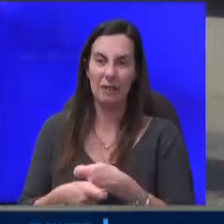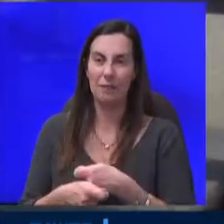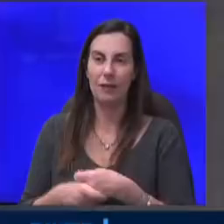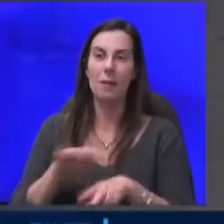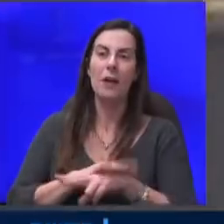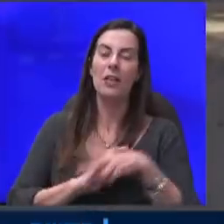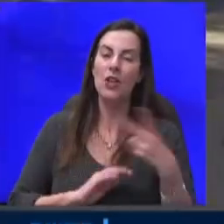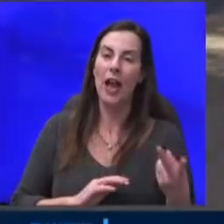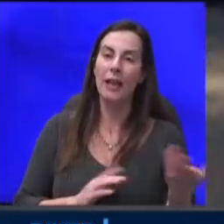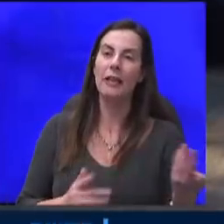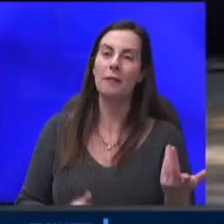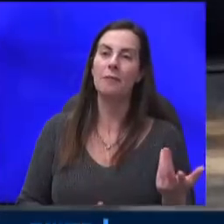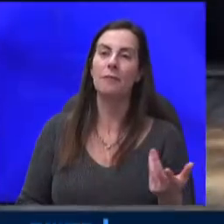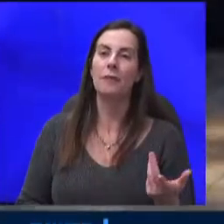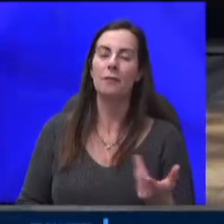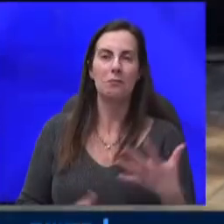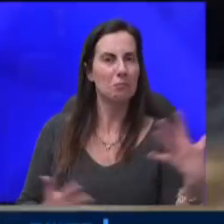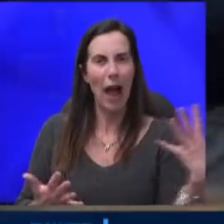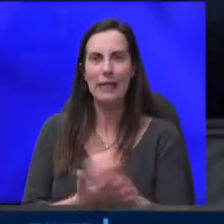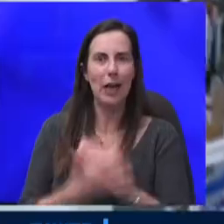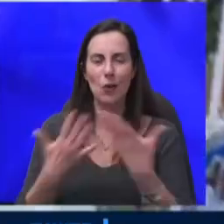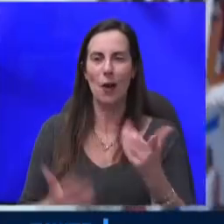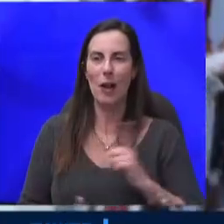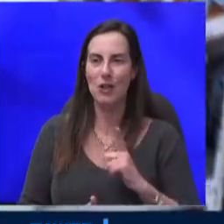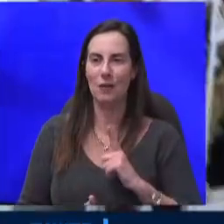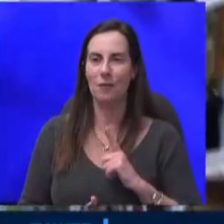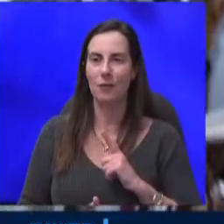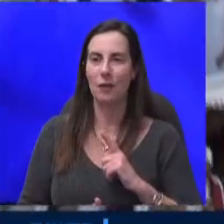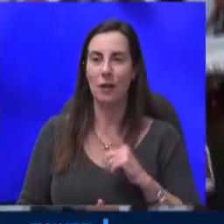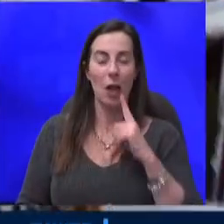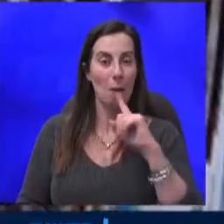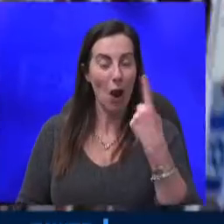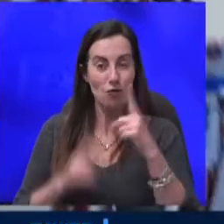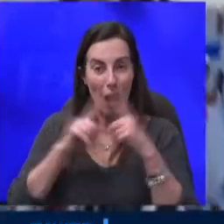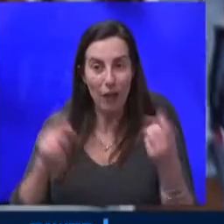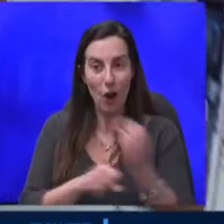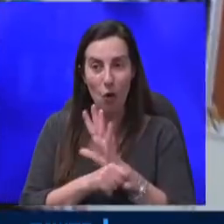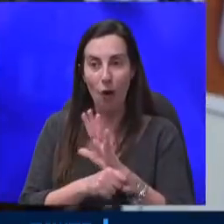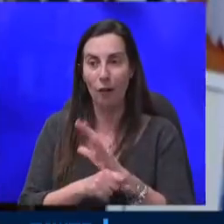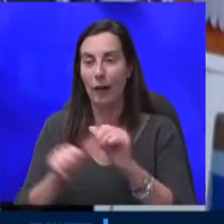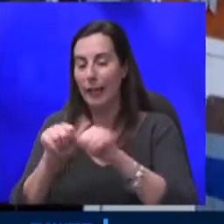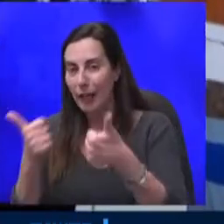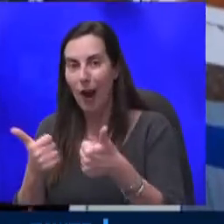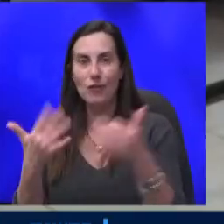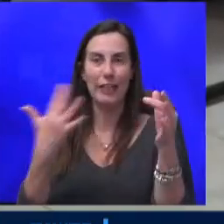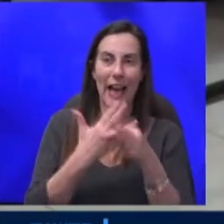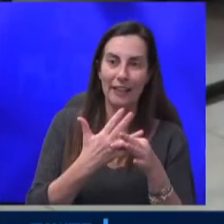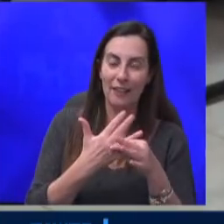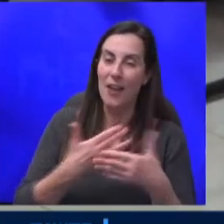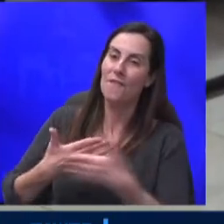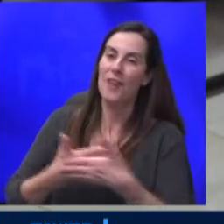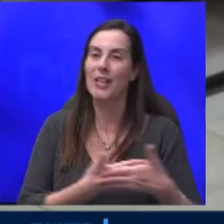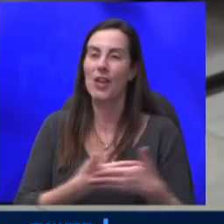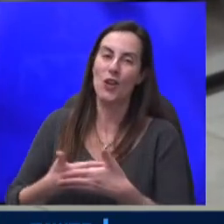האישיים הספק יוצא דופן. בן הספיק בשנת הקורונה להתגרש, להתחתן ולהביא תינוק חדש לעולם